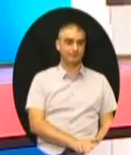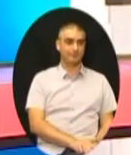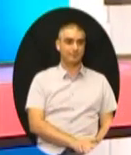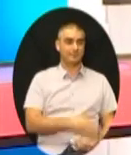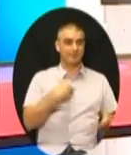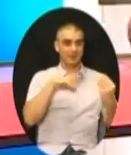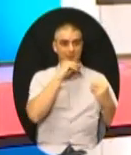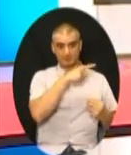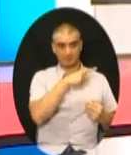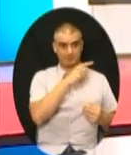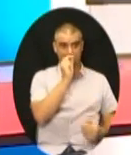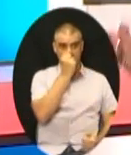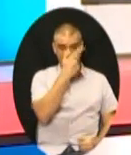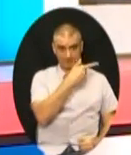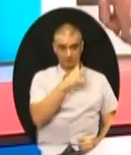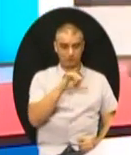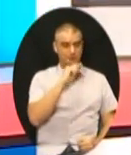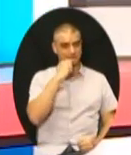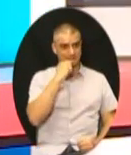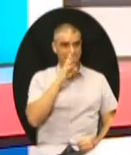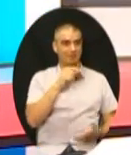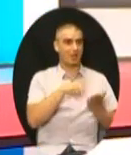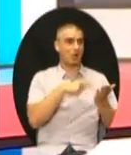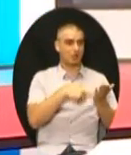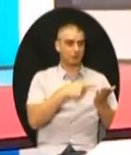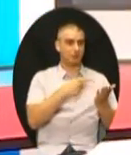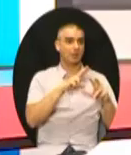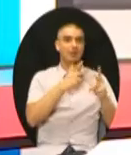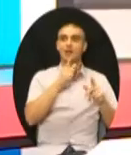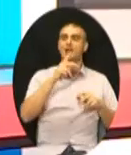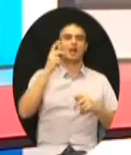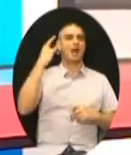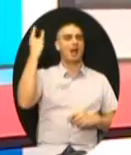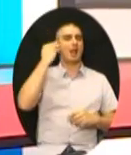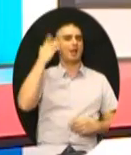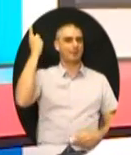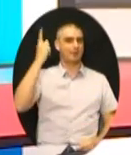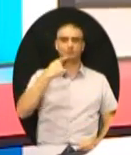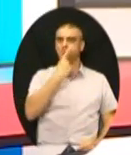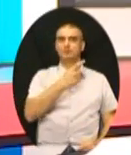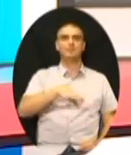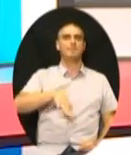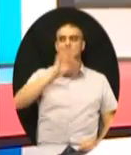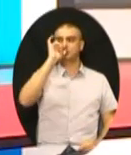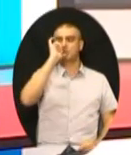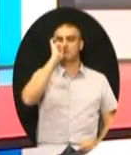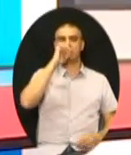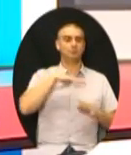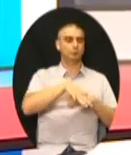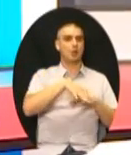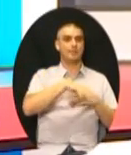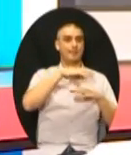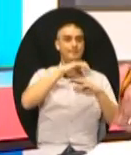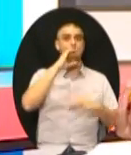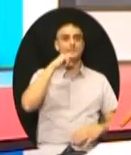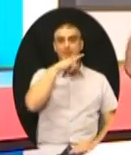ועודנו מתעסקים בקטנות, שמן זית וקוטג' על כדור הארץ, סוכנות החלל האמריקנית הכריזה על מציאת מים זורמים על